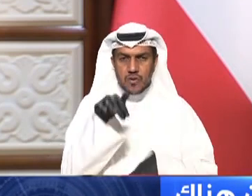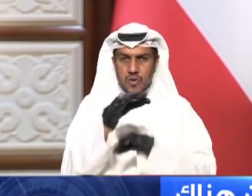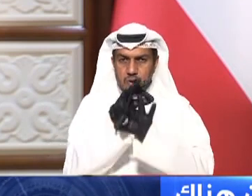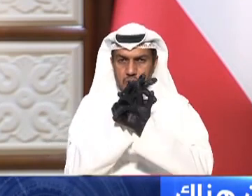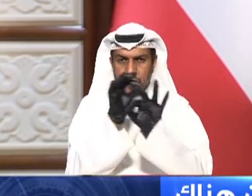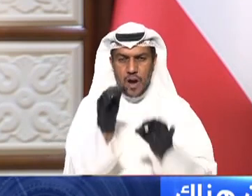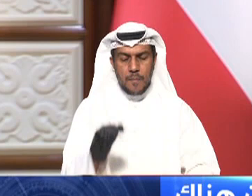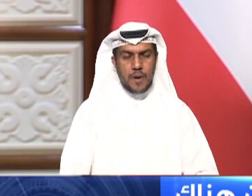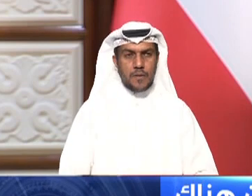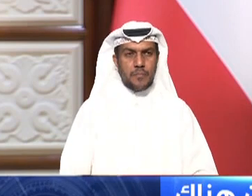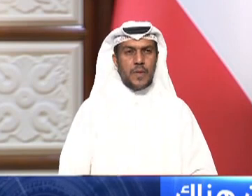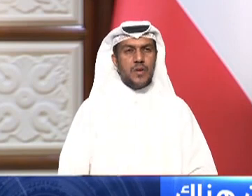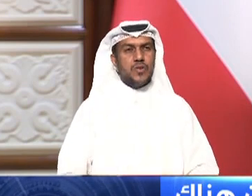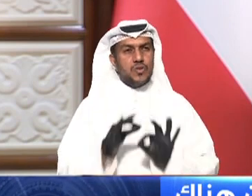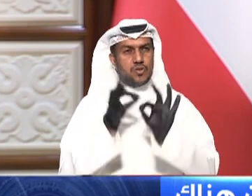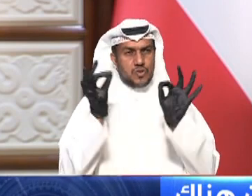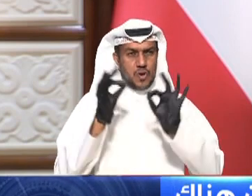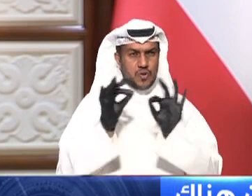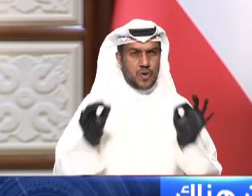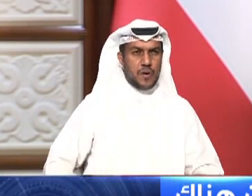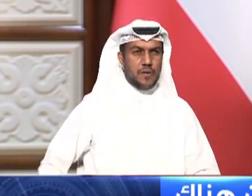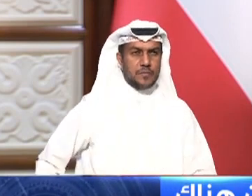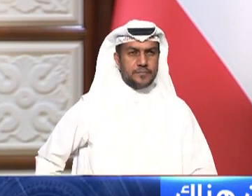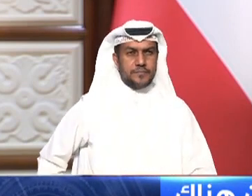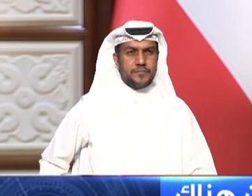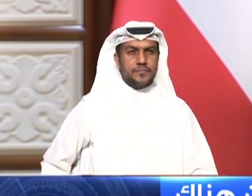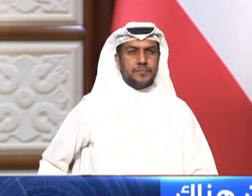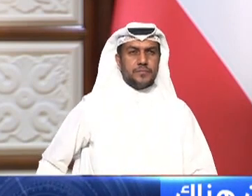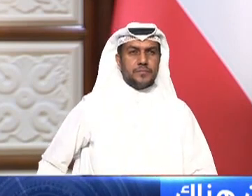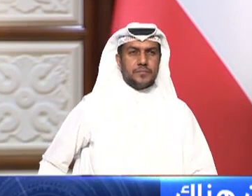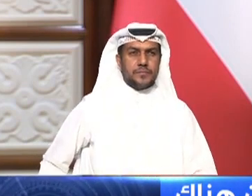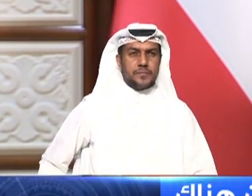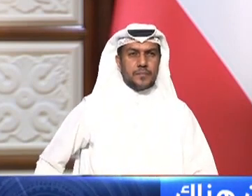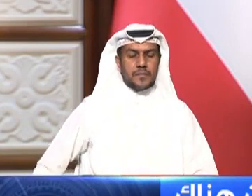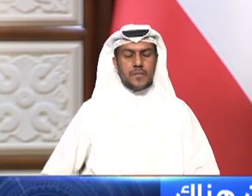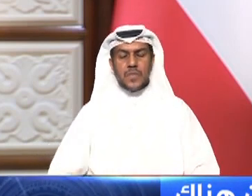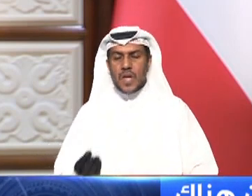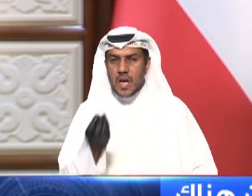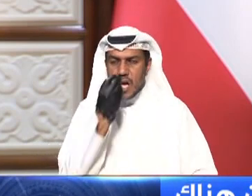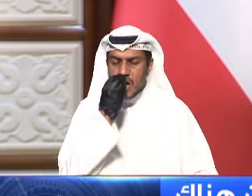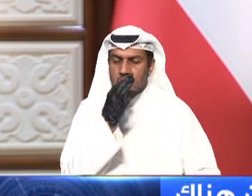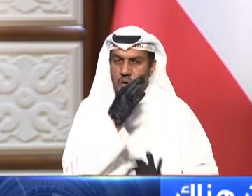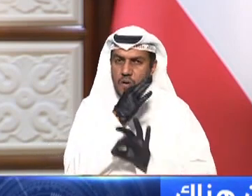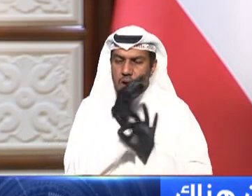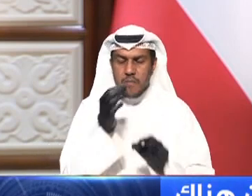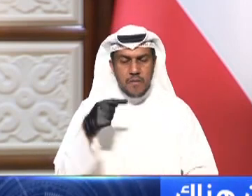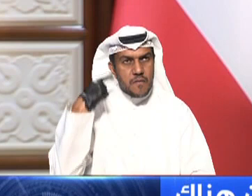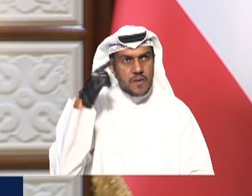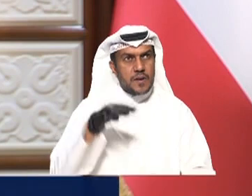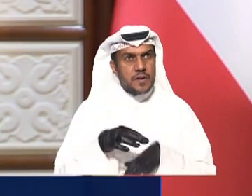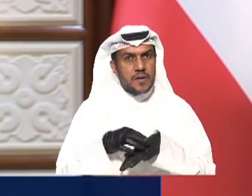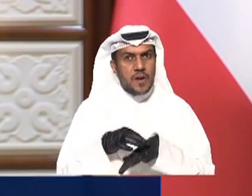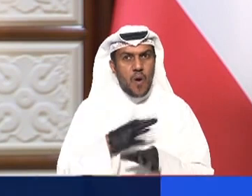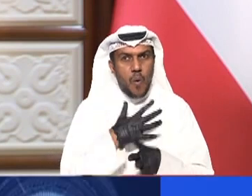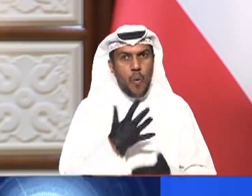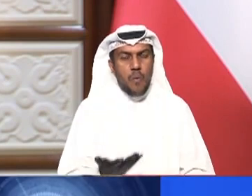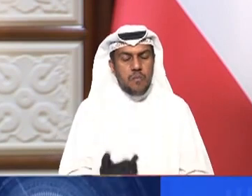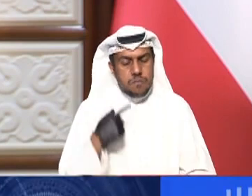الكبير اللي تعرض له مخزوننا الغذائي نتيجة للهلع